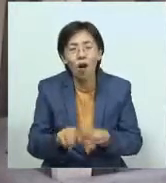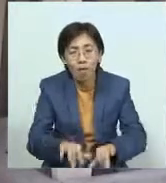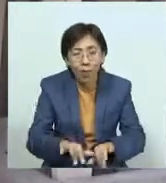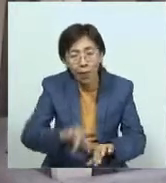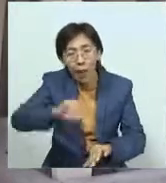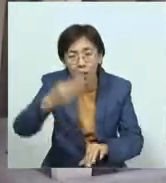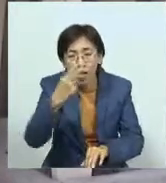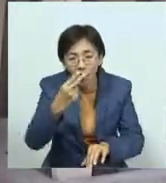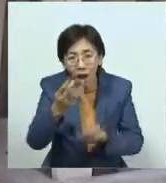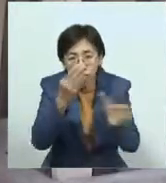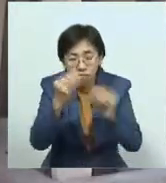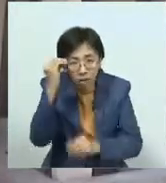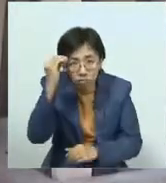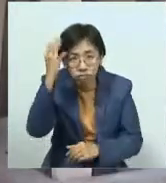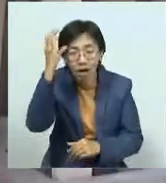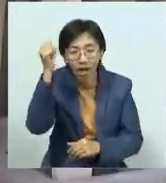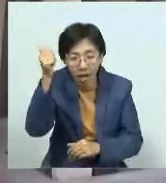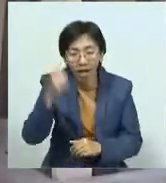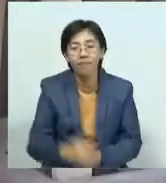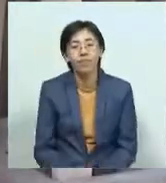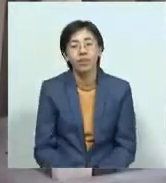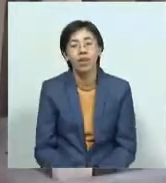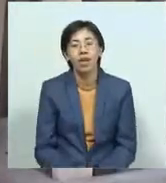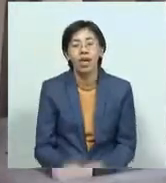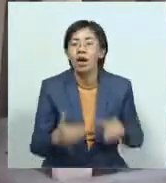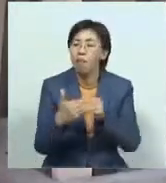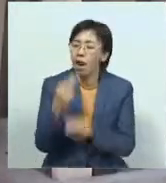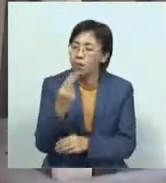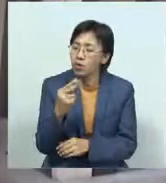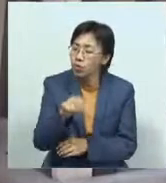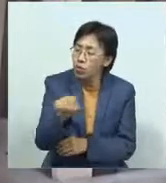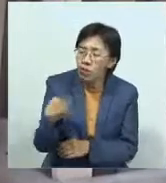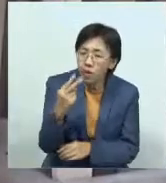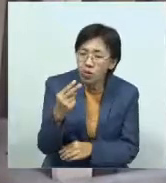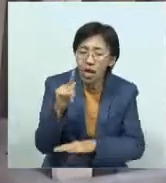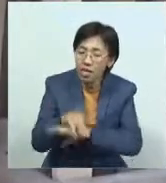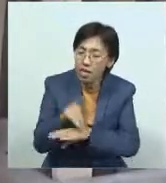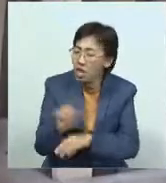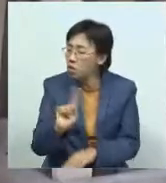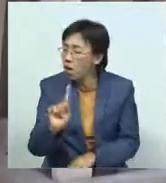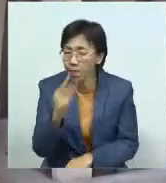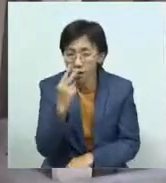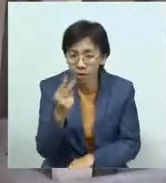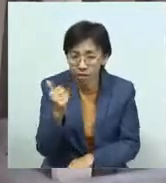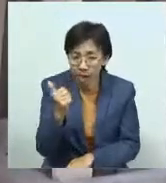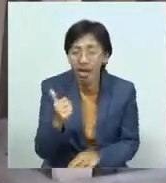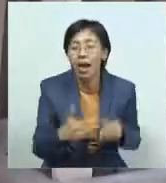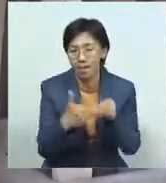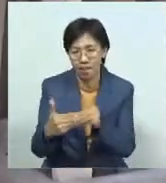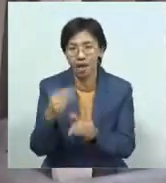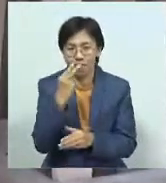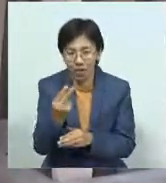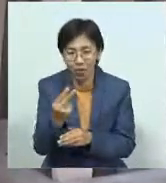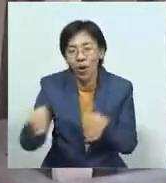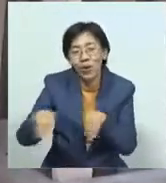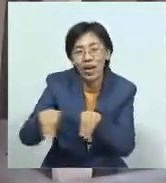หาความรู้ได้อีกด้วยค่ะพี่วิ่งคะเดี๋ยวพาหนูไปตรงจุดเน็ตประชารัฐหน่อยสิคะ ใช่ค่ะเดี๋ยวจะพาไปดูนะคะเพราะมันไม่ไก